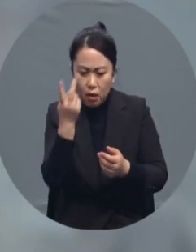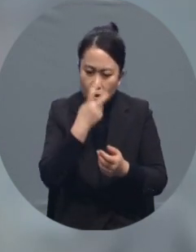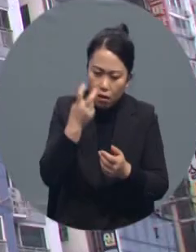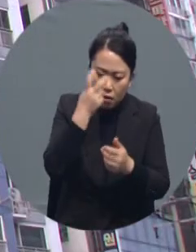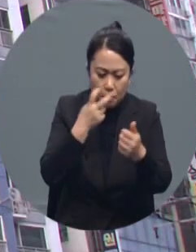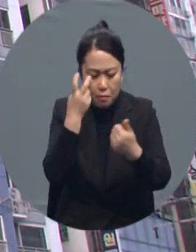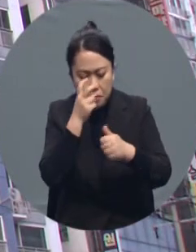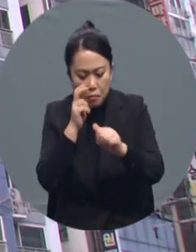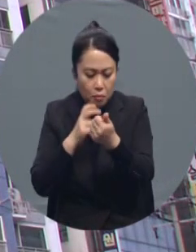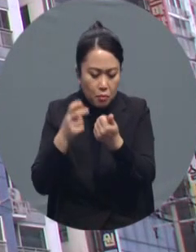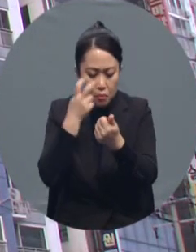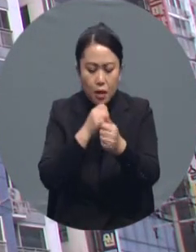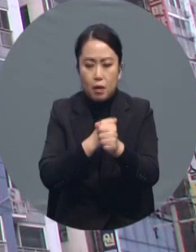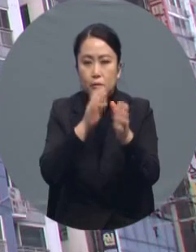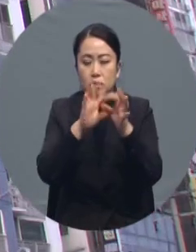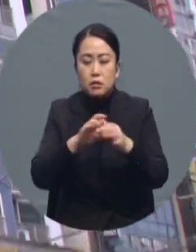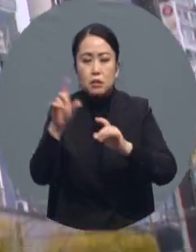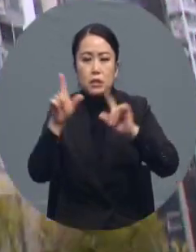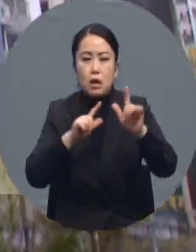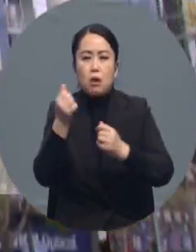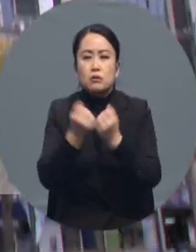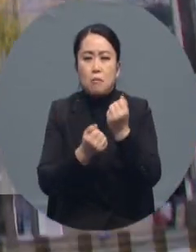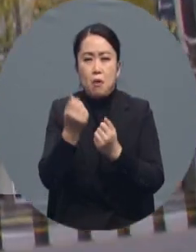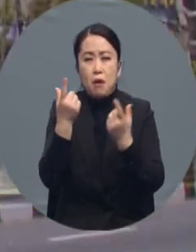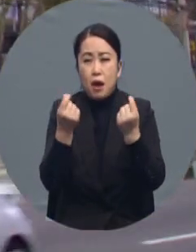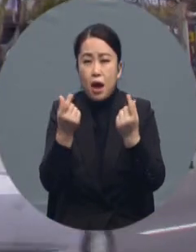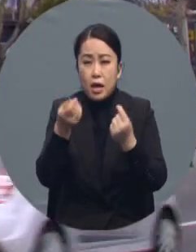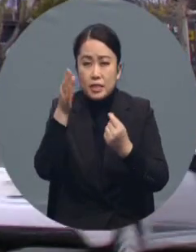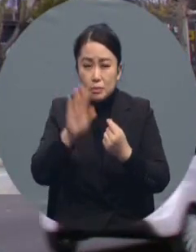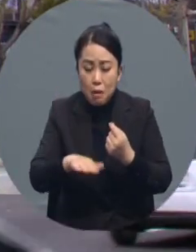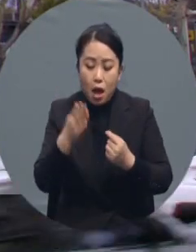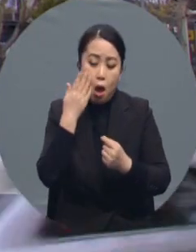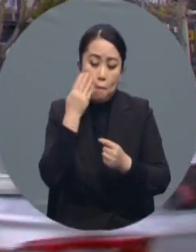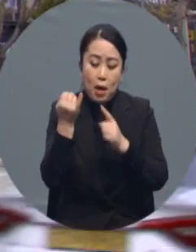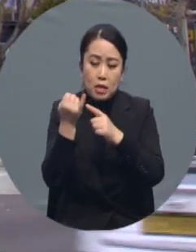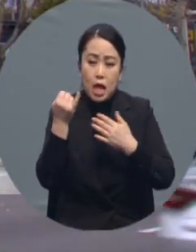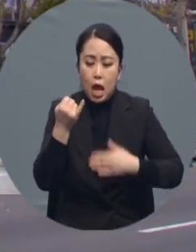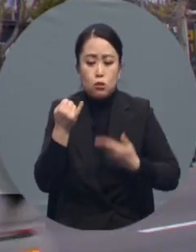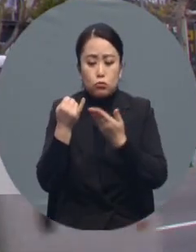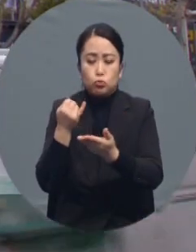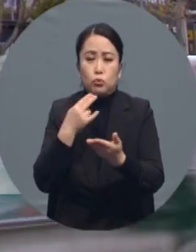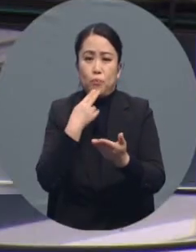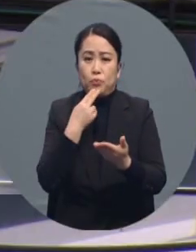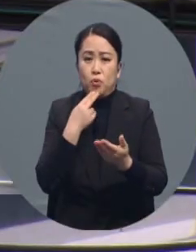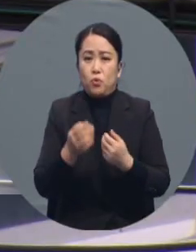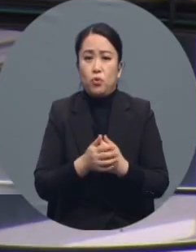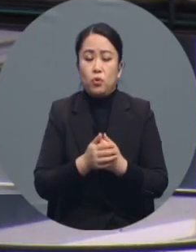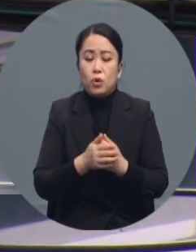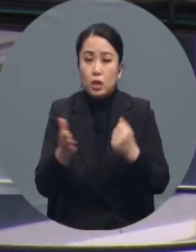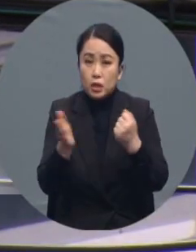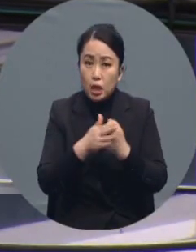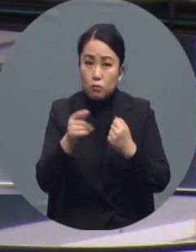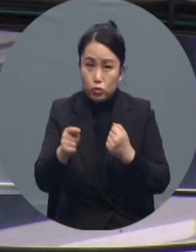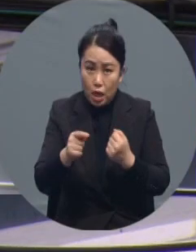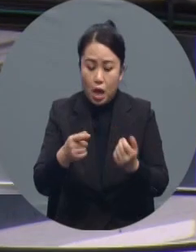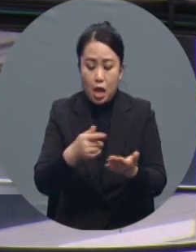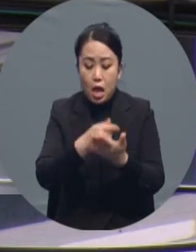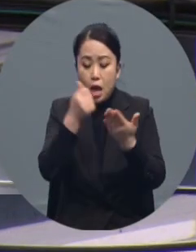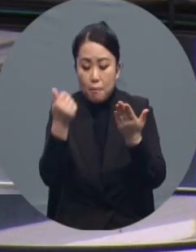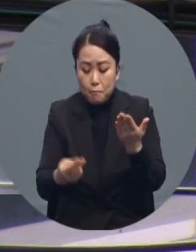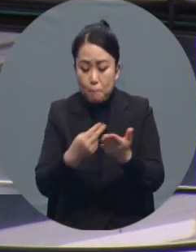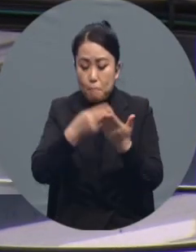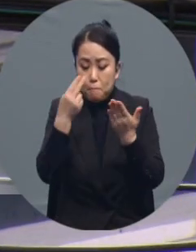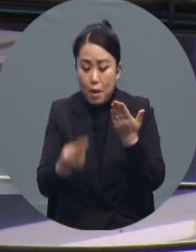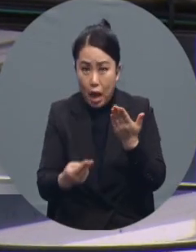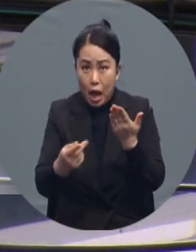설명하는 듯합니다. 하지만 이 같은 사실은 부모에게 곧바로 전달되지 않았습니다. 때문에 낙상사고 직후